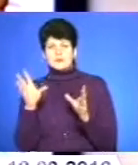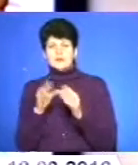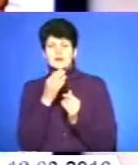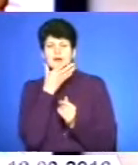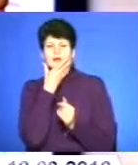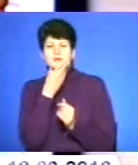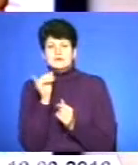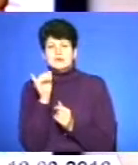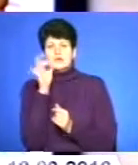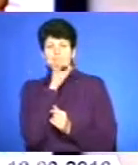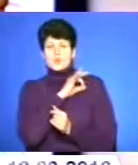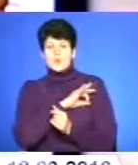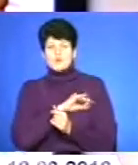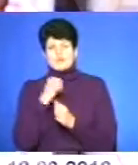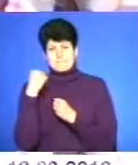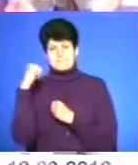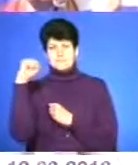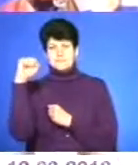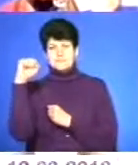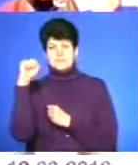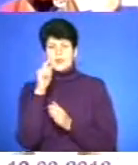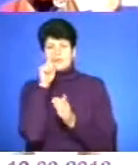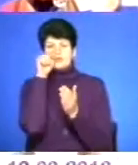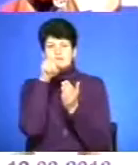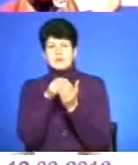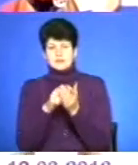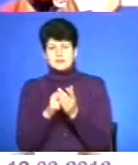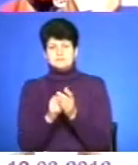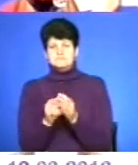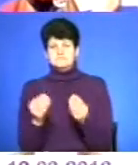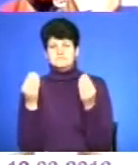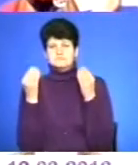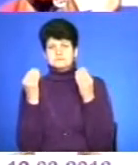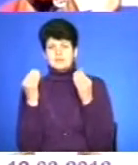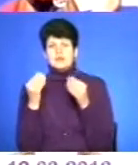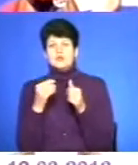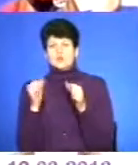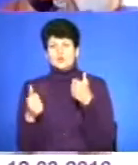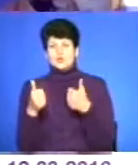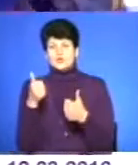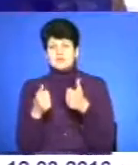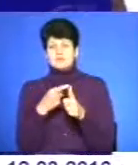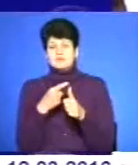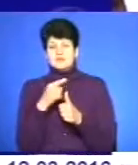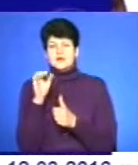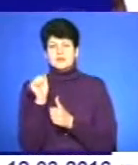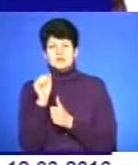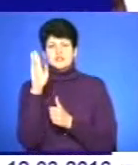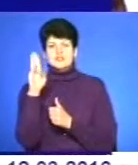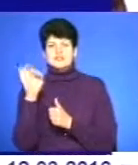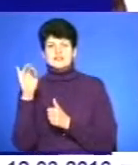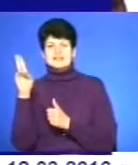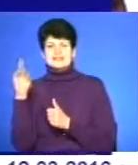із корисним та нарешті перемога. Потрапити на престижний турнір імені Арнольда Шварценеггера – мрія багатьох